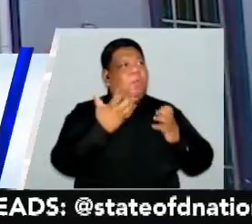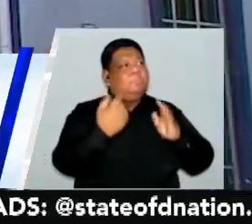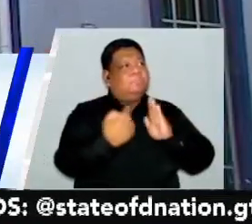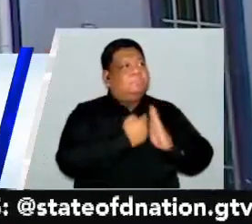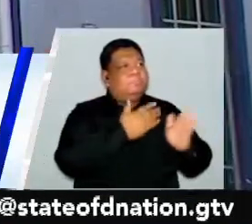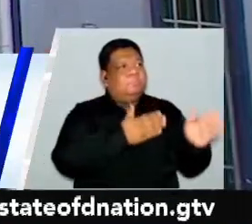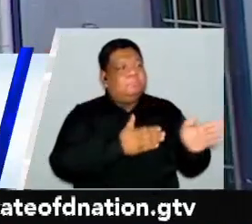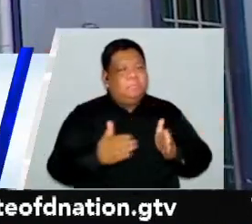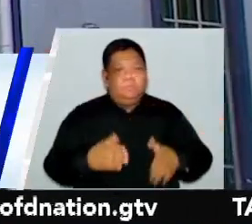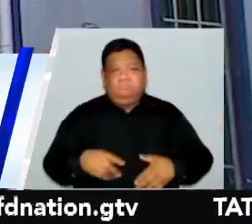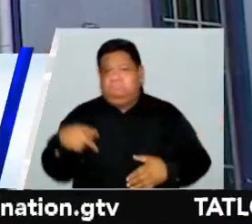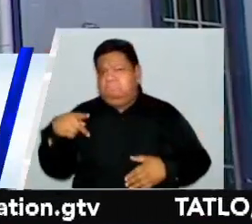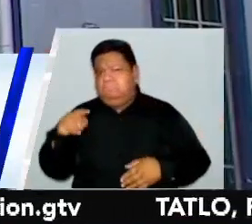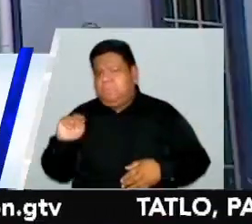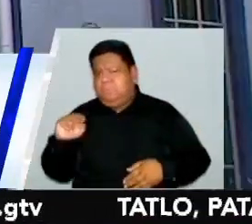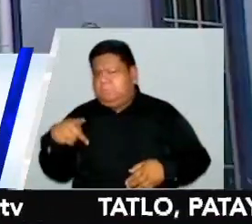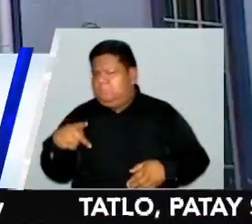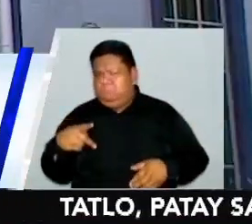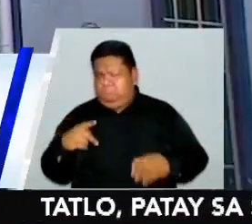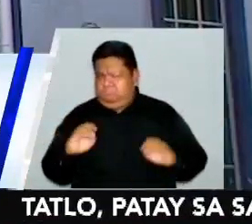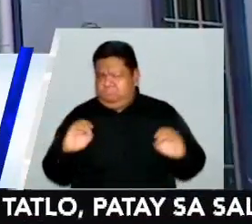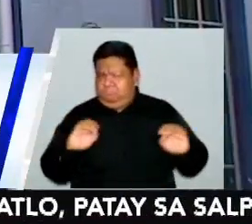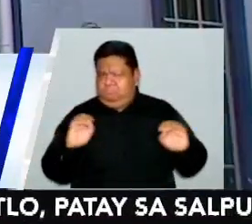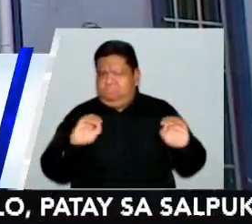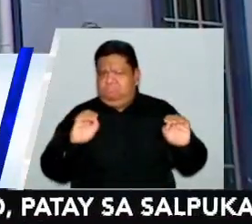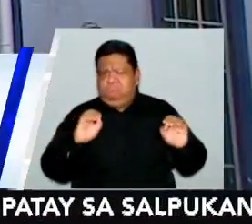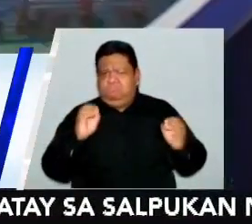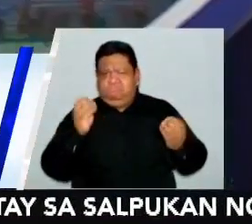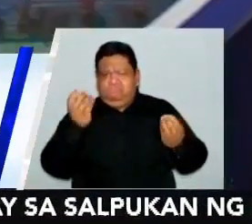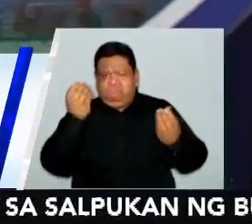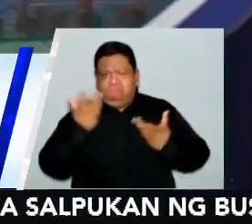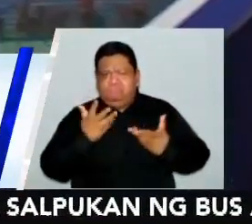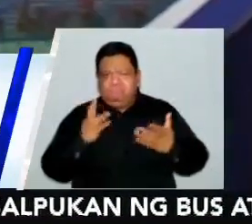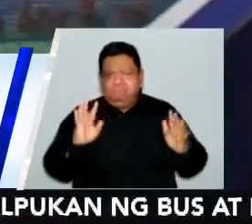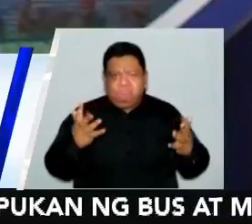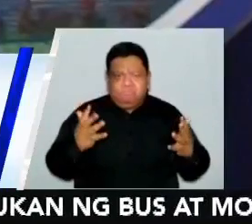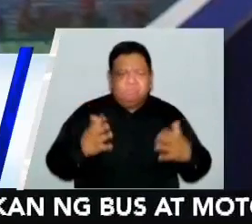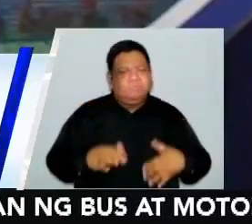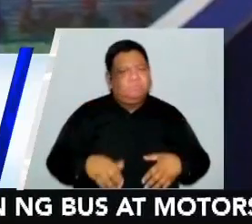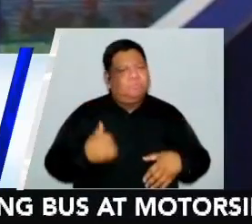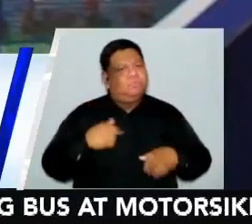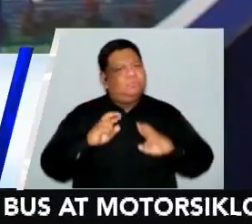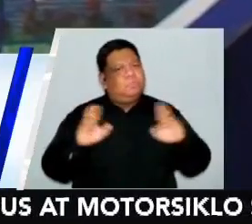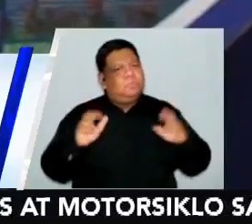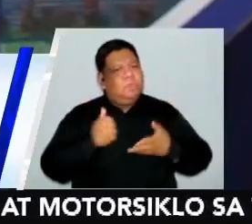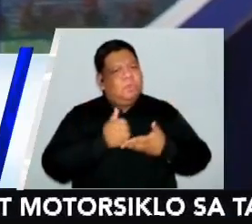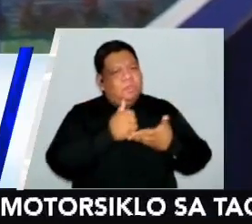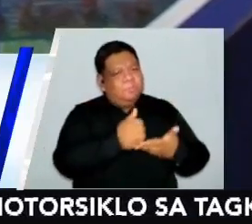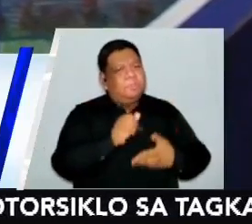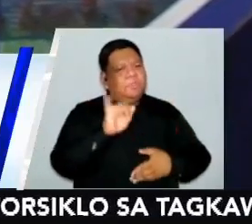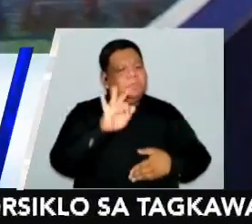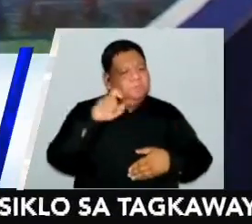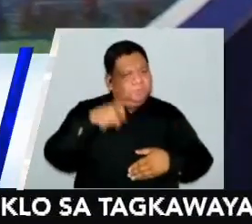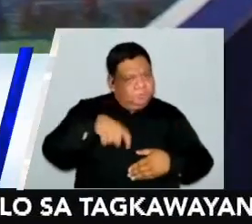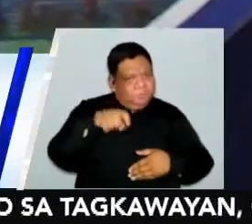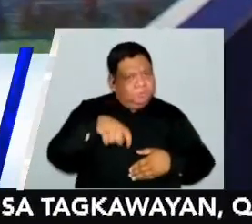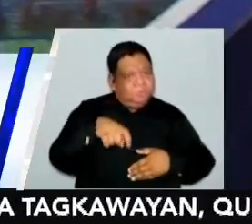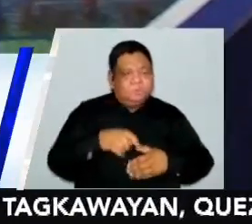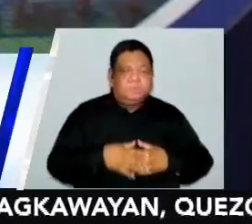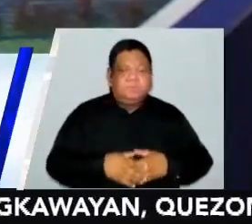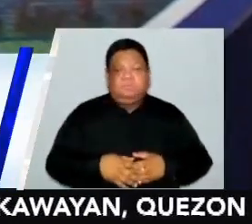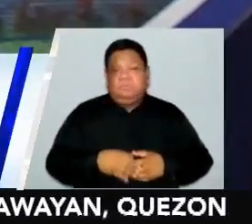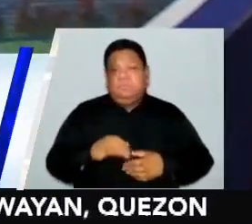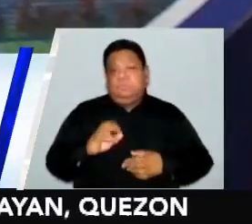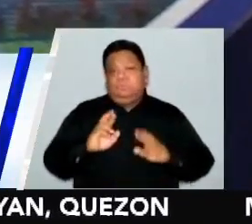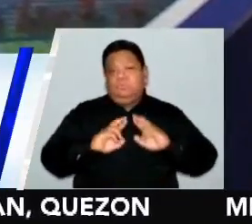ng PNP. Handa naman daw ang PNP na magbigay seguridad sa kanya kung sakali. Handa rin daw sila kung hihingi ng